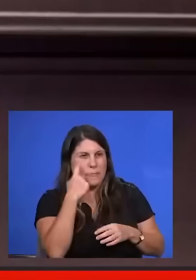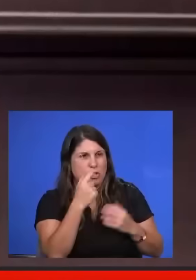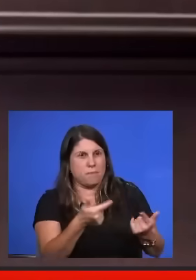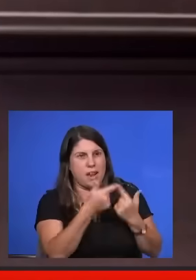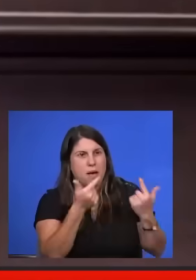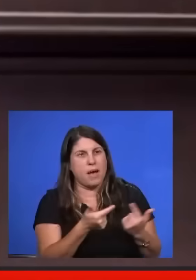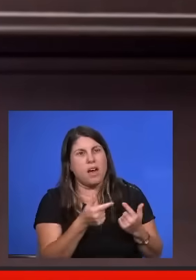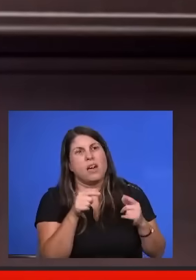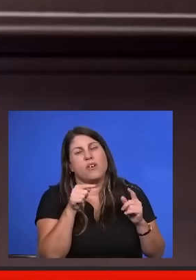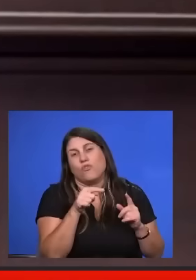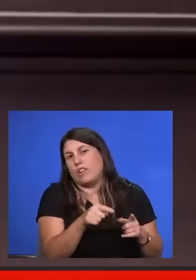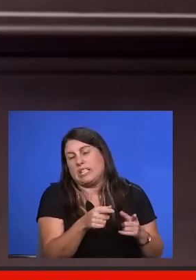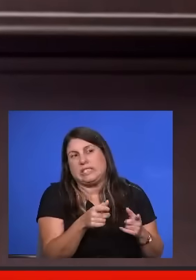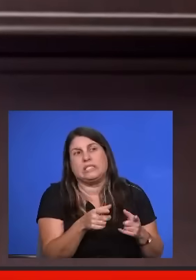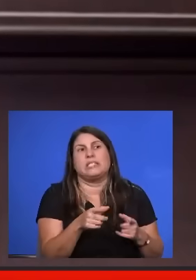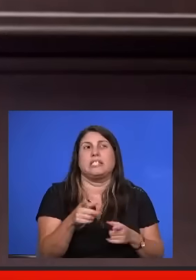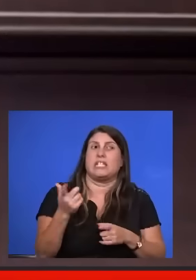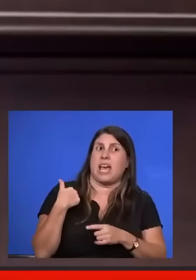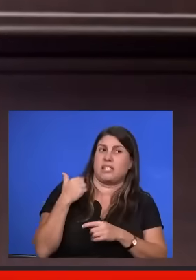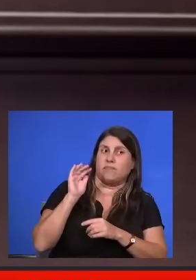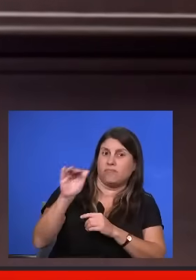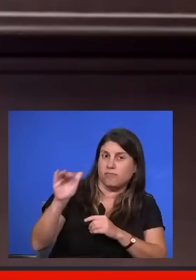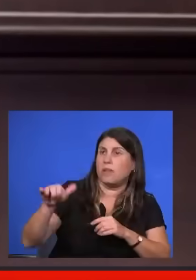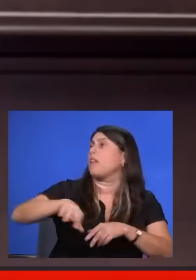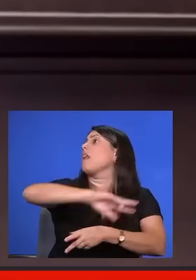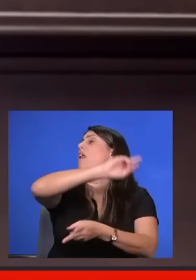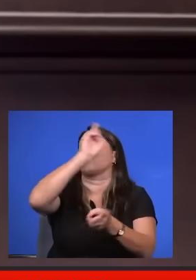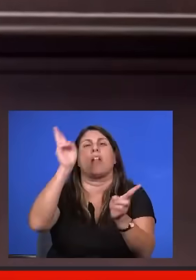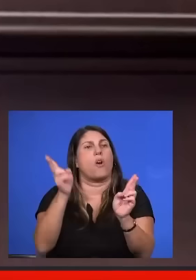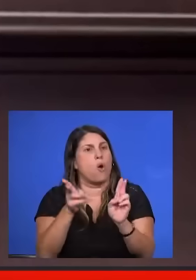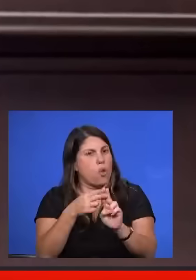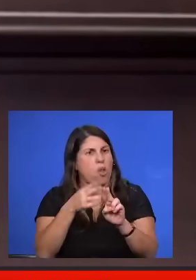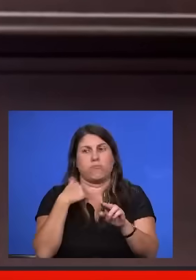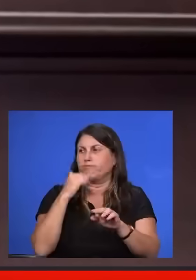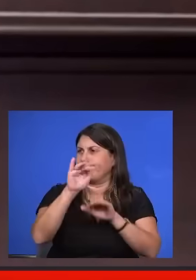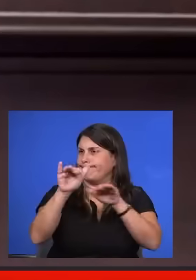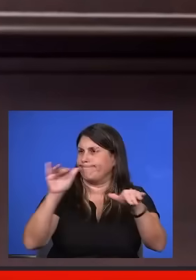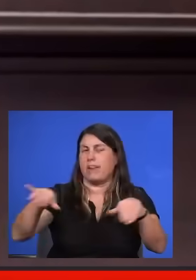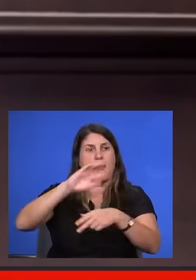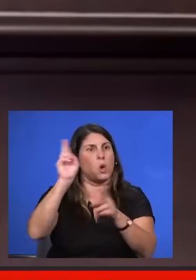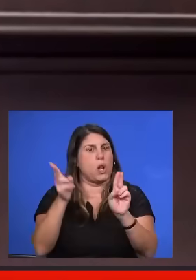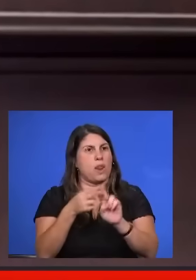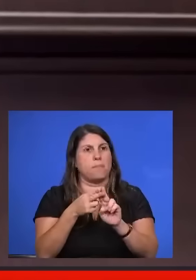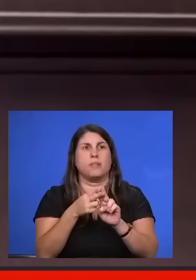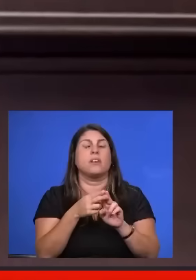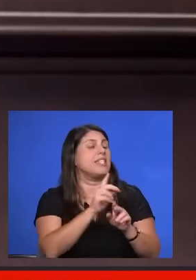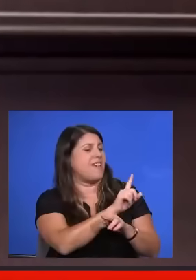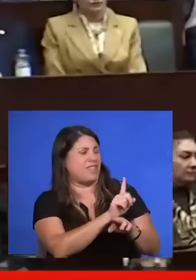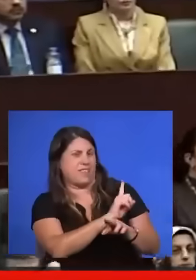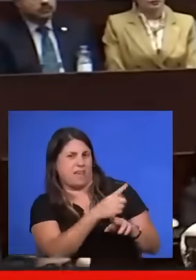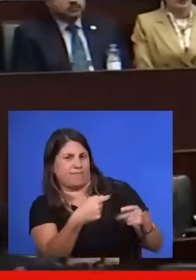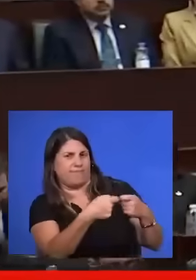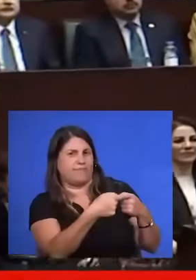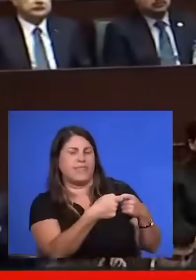happened. Şimdi buradan sesleniyorum. Ey İsrail. בינתיים בעל בריתה הקרוב של קטר, נשיא טורקיה רג'פ טייפ